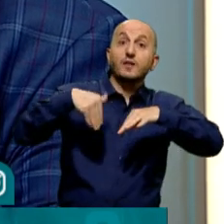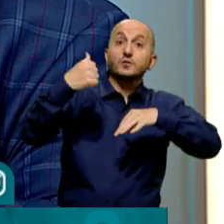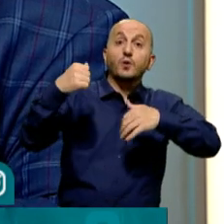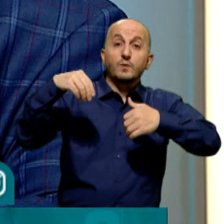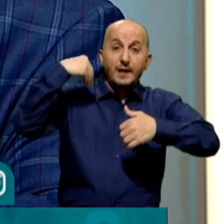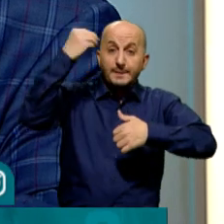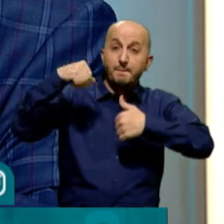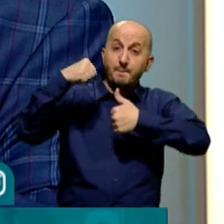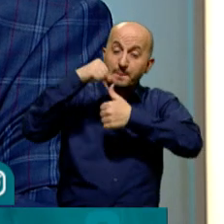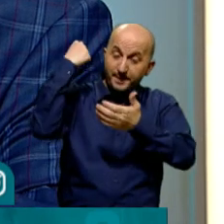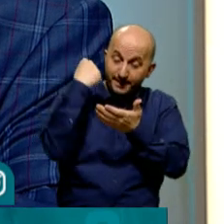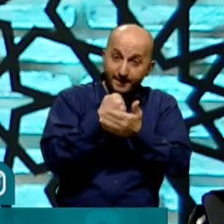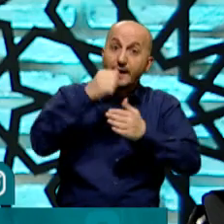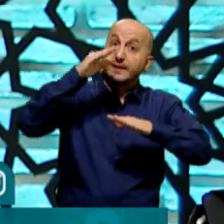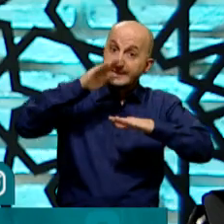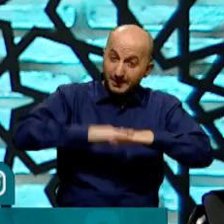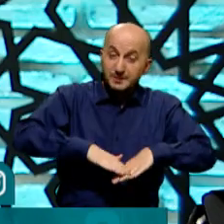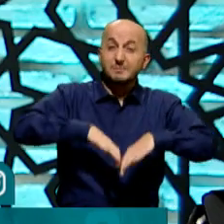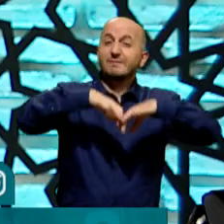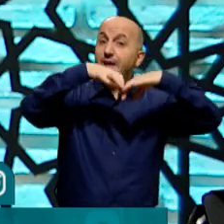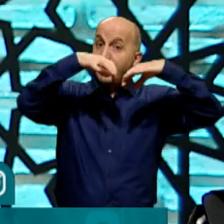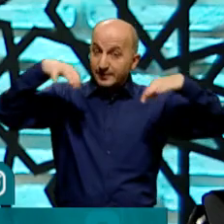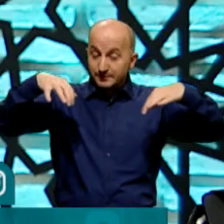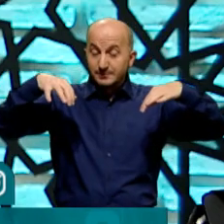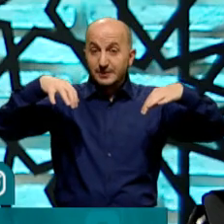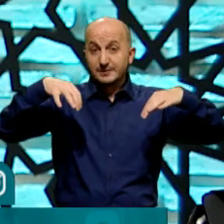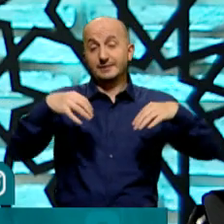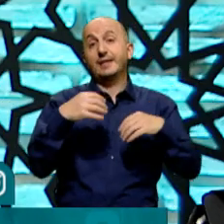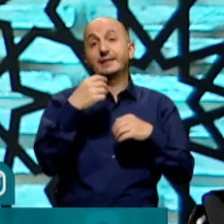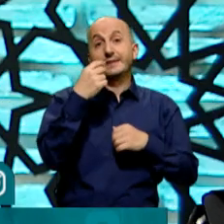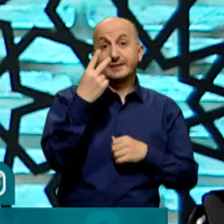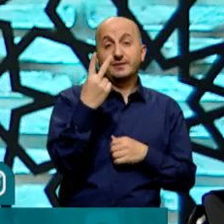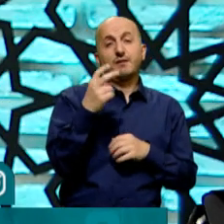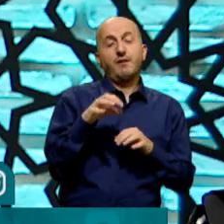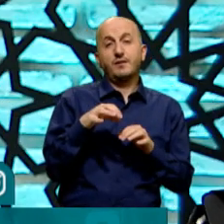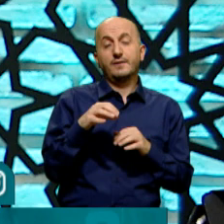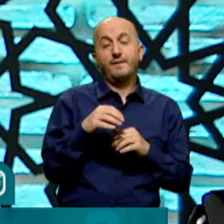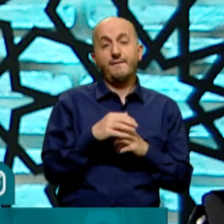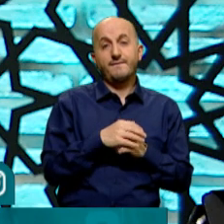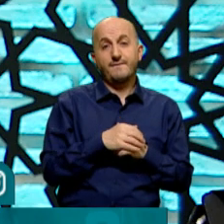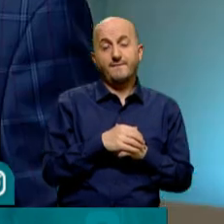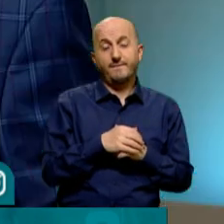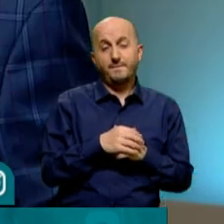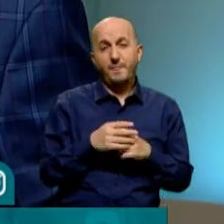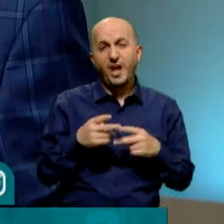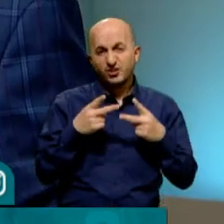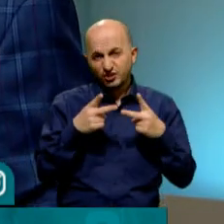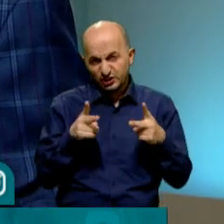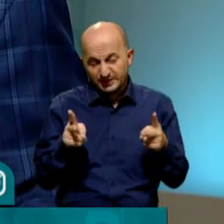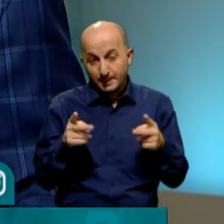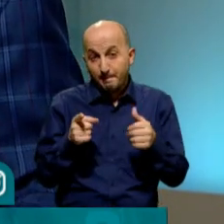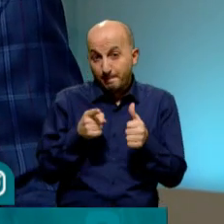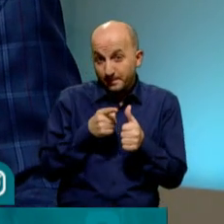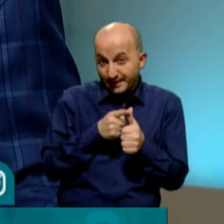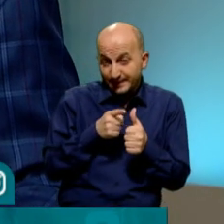yapılmış ve ayrılmışlarsa bu durumda da ikiye ayıracağız bunu. Net anlaşılsın diye.